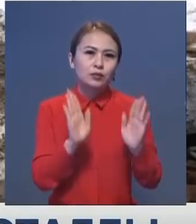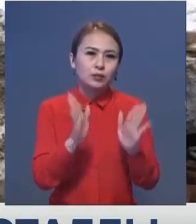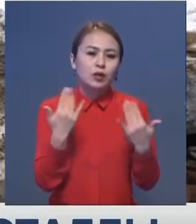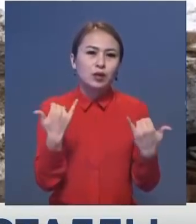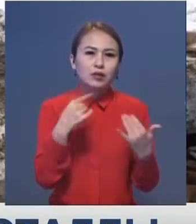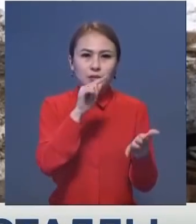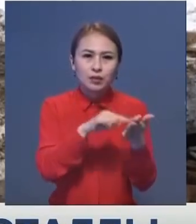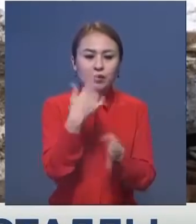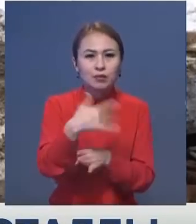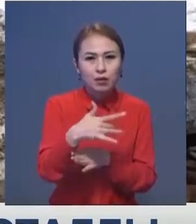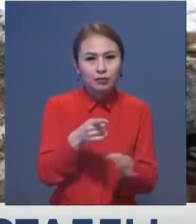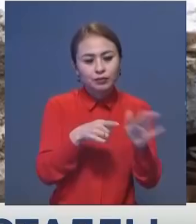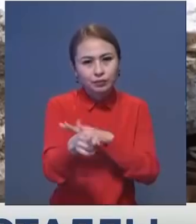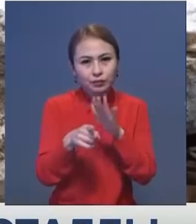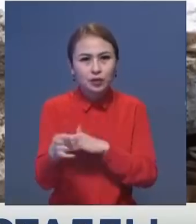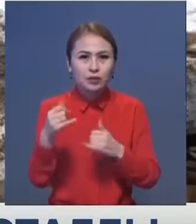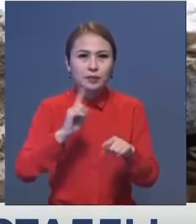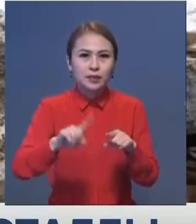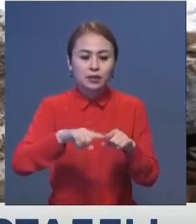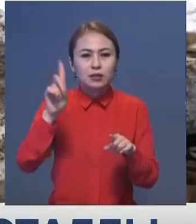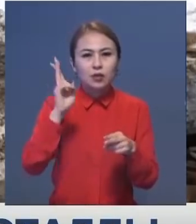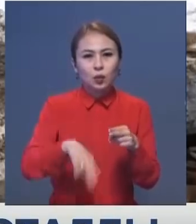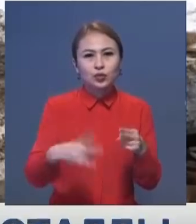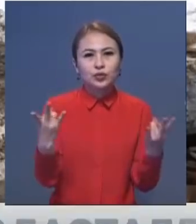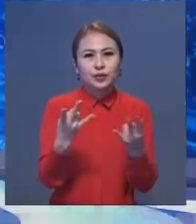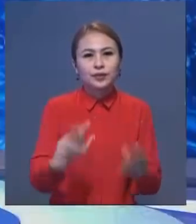қазір құстар далаға шығып жатыр, сол үшін тездетіп бітіру керек бір жұманың ішінде.